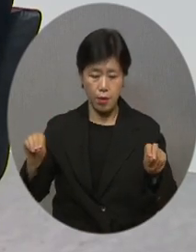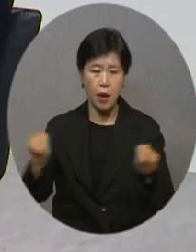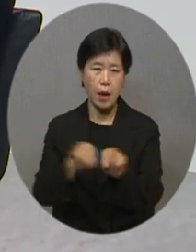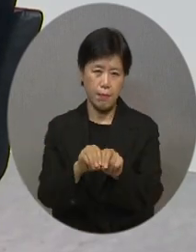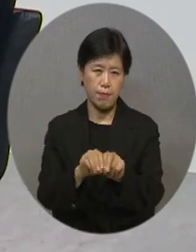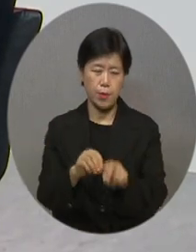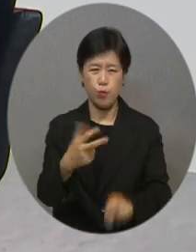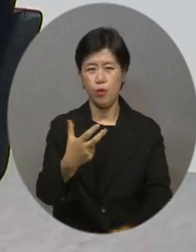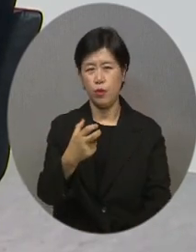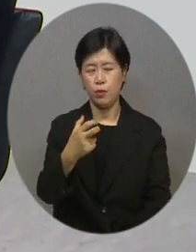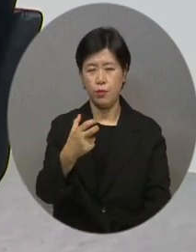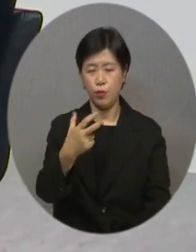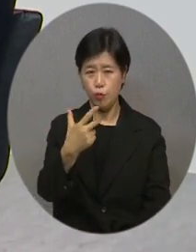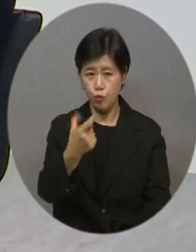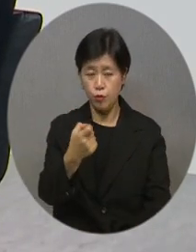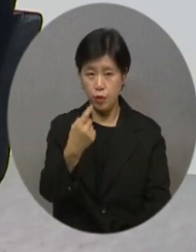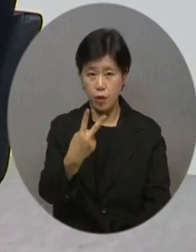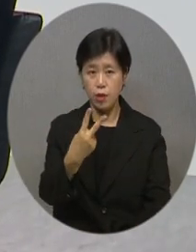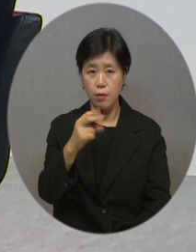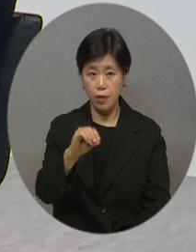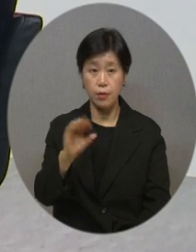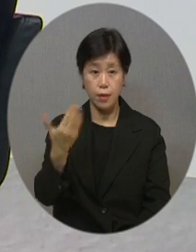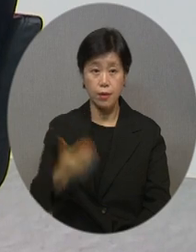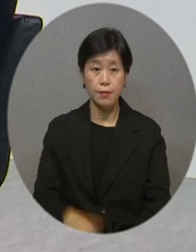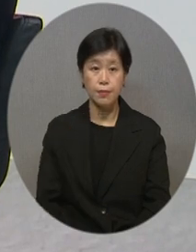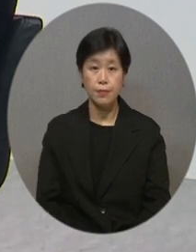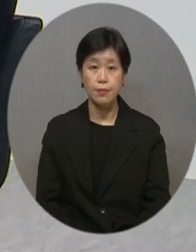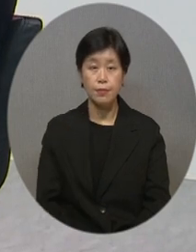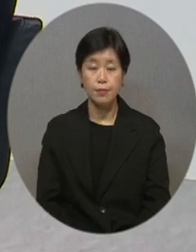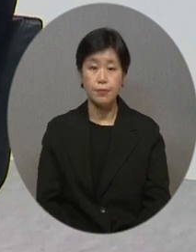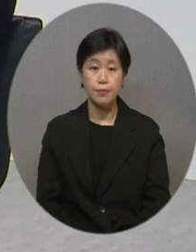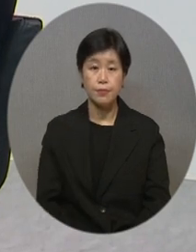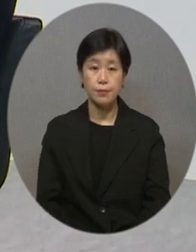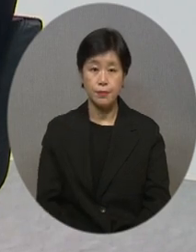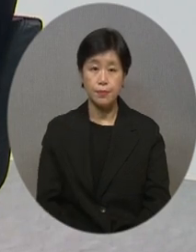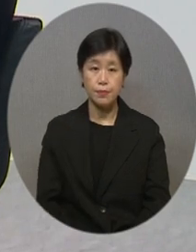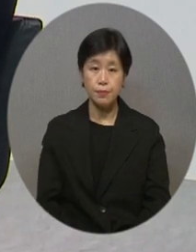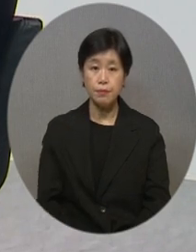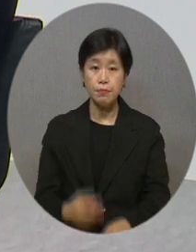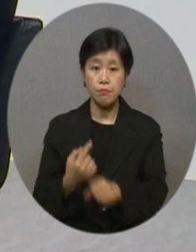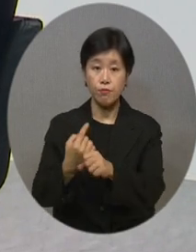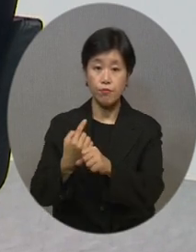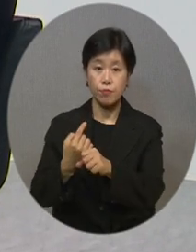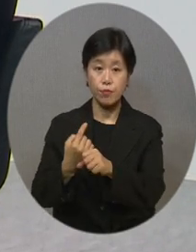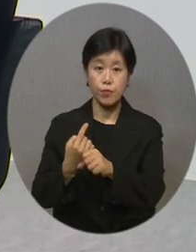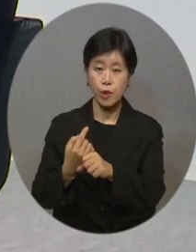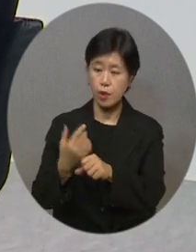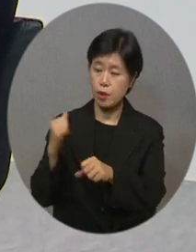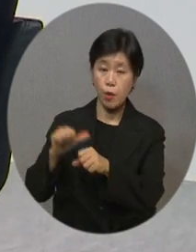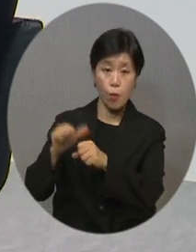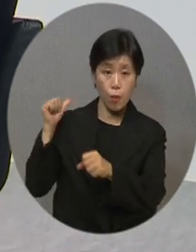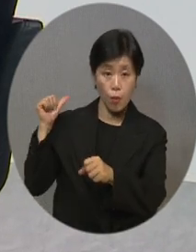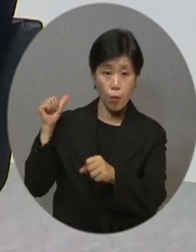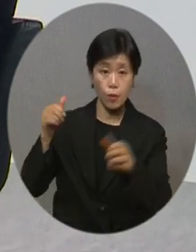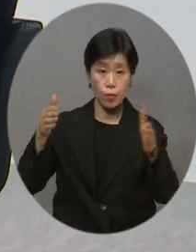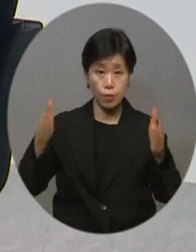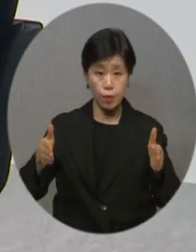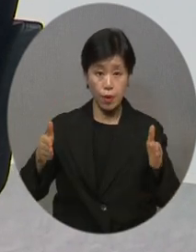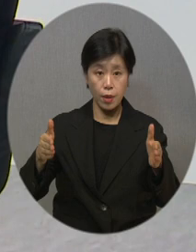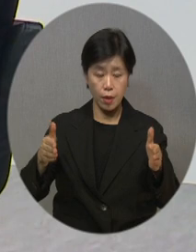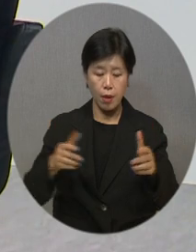있잖아요. 그러죠. 그런데 지난 정부에서 5년간 늘린 숫자가 19만 6천 원입니다. 그러니까 한